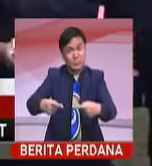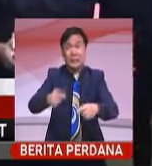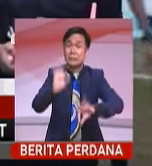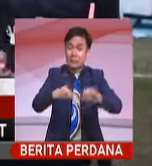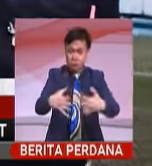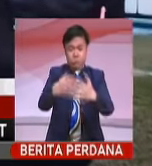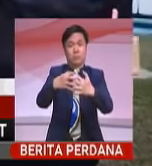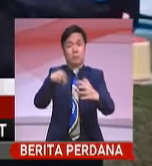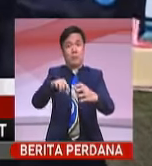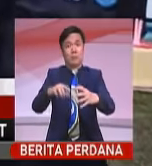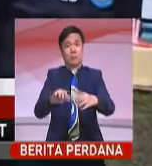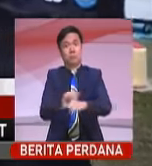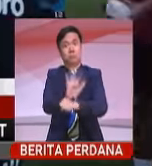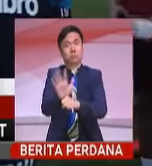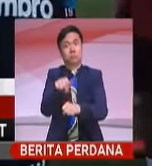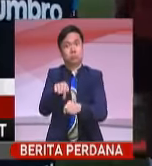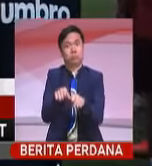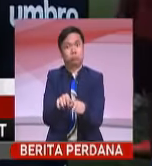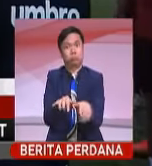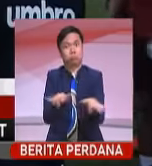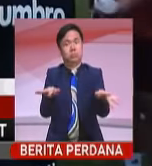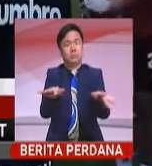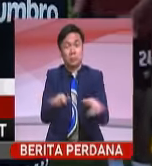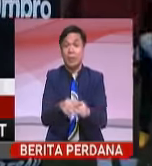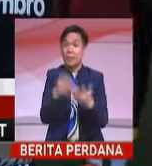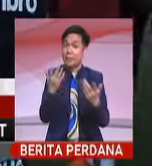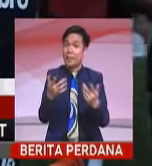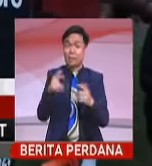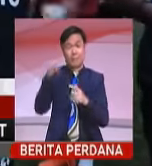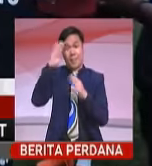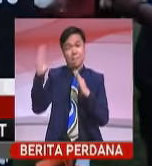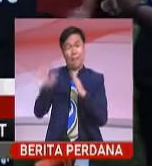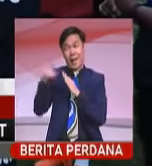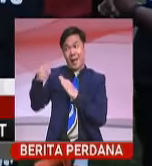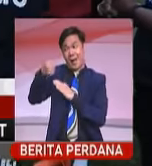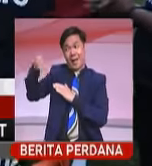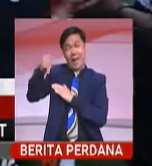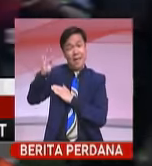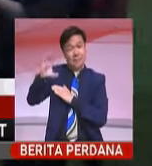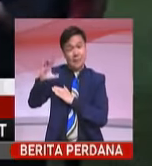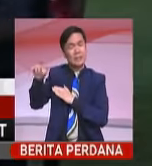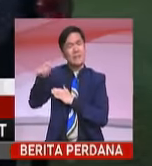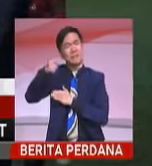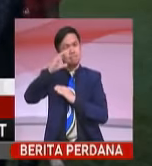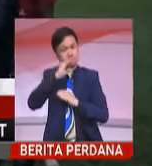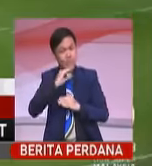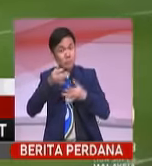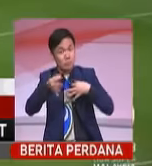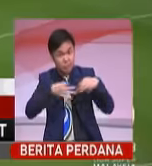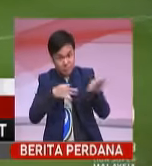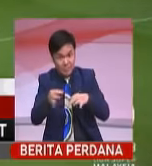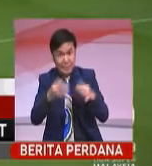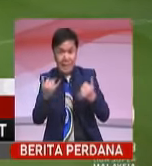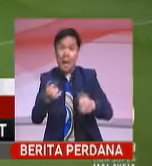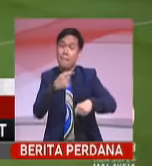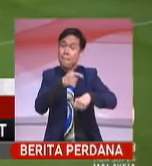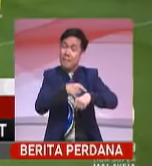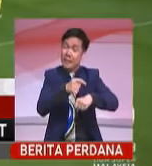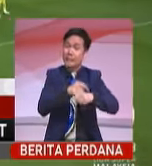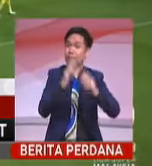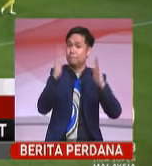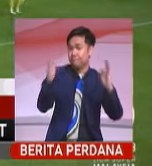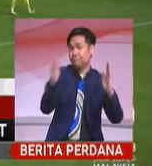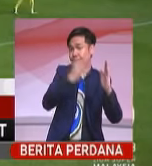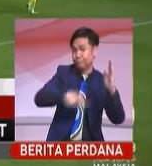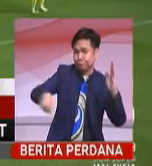kluster baru. Selain itu, daripada aspek positif, pengendali Seri Pahang FC berkenaan mengakui tempoh masa yang ada ketika ini bakal memberi peluang